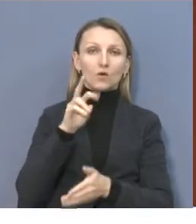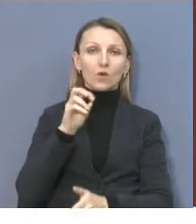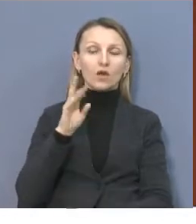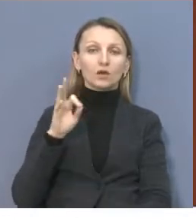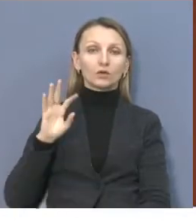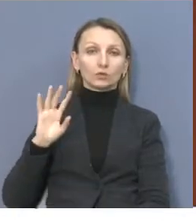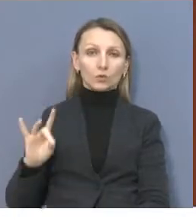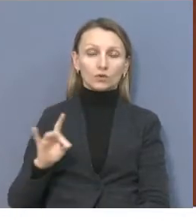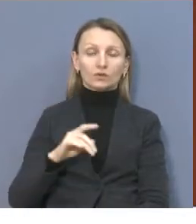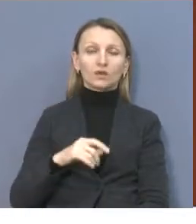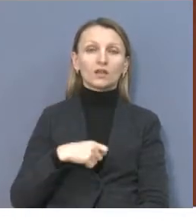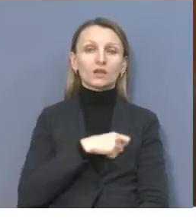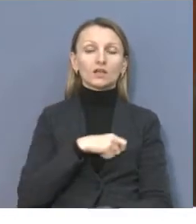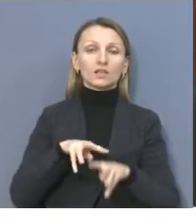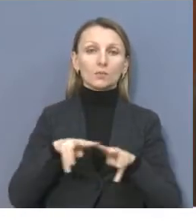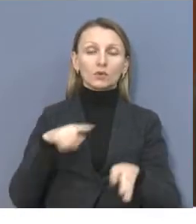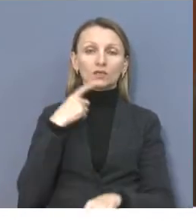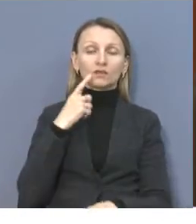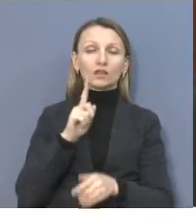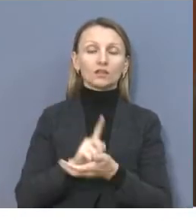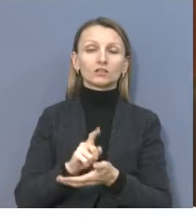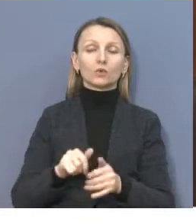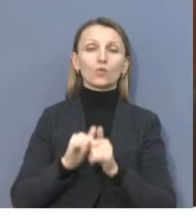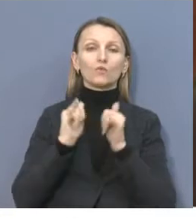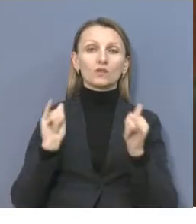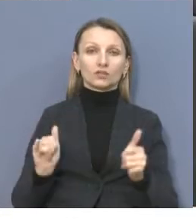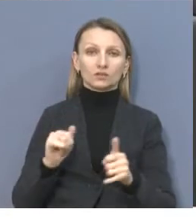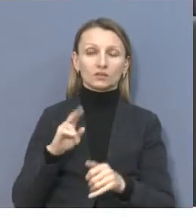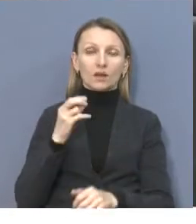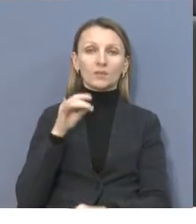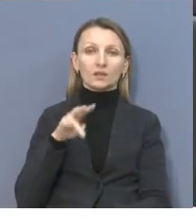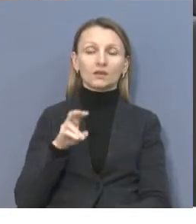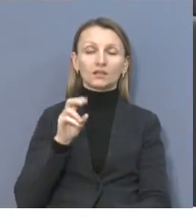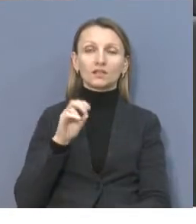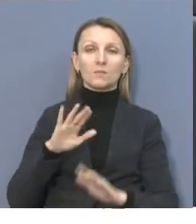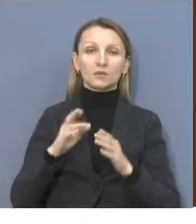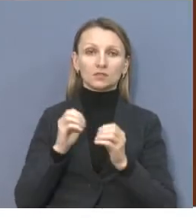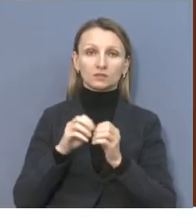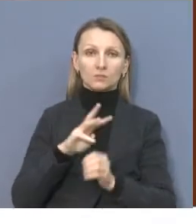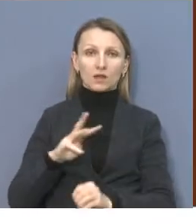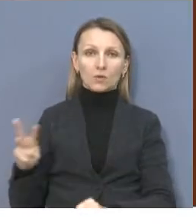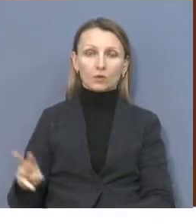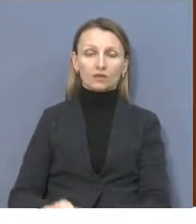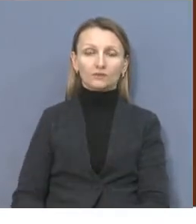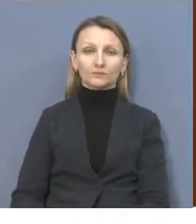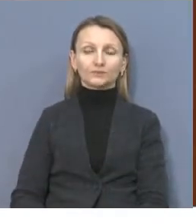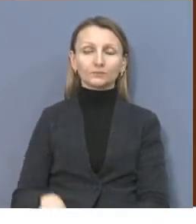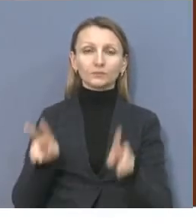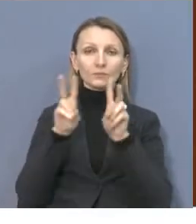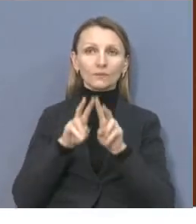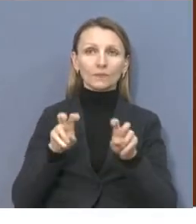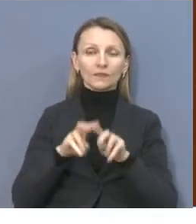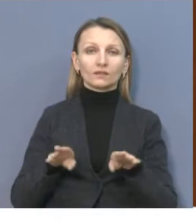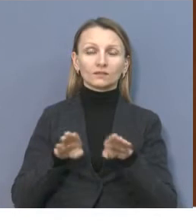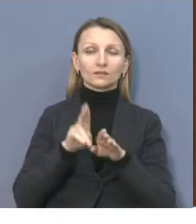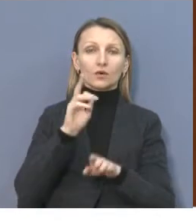депутаты должны увеличить уставной капитал не менее чем 10 миллионов тенге пересмотр требований коллекторским